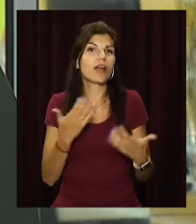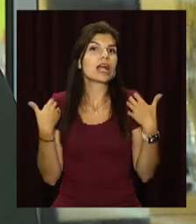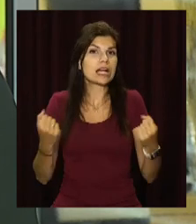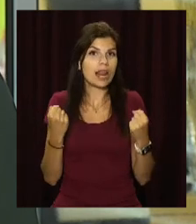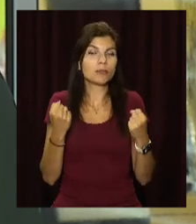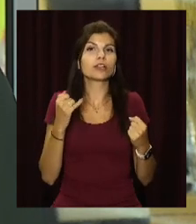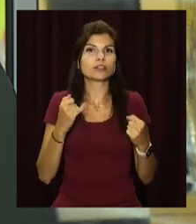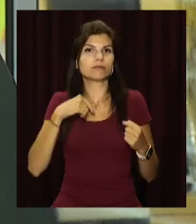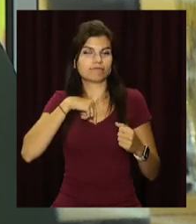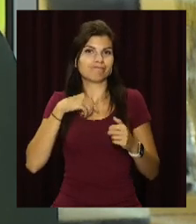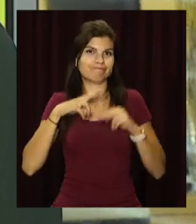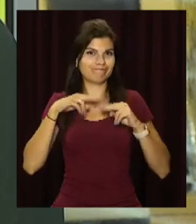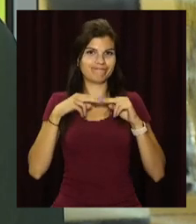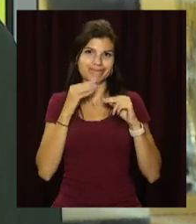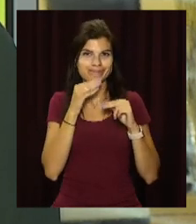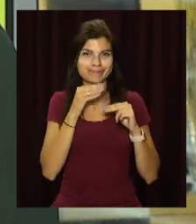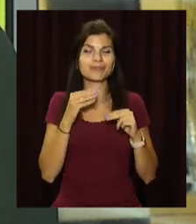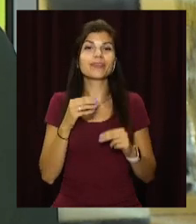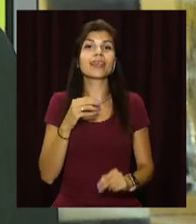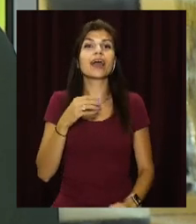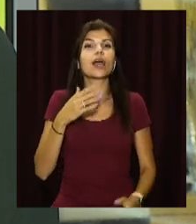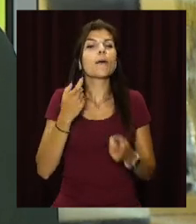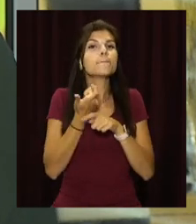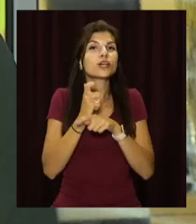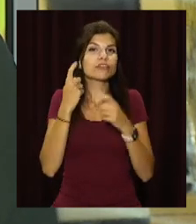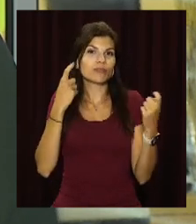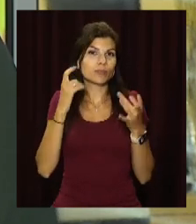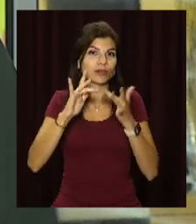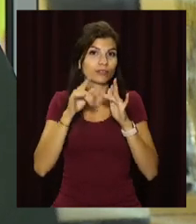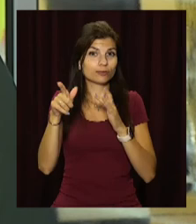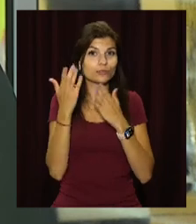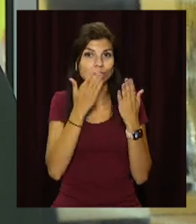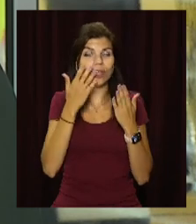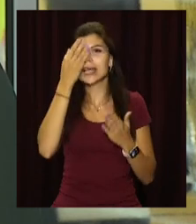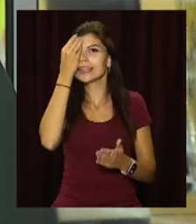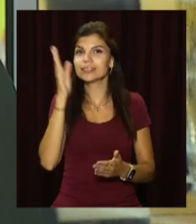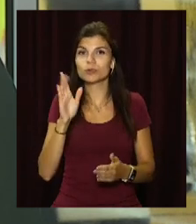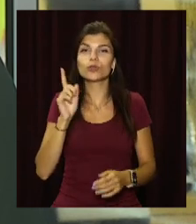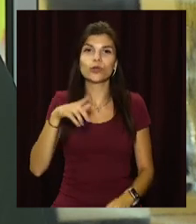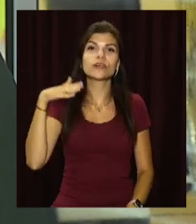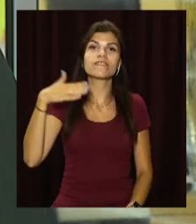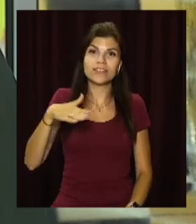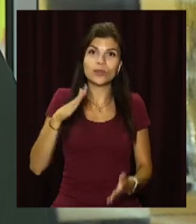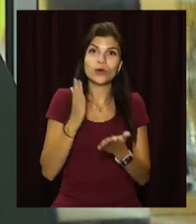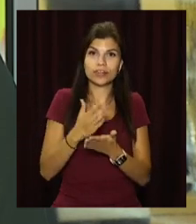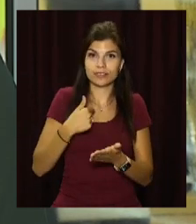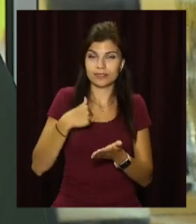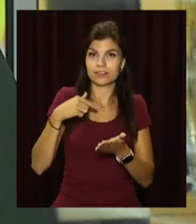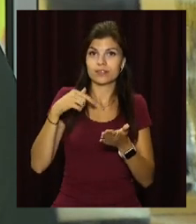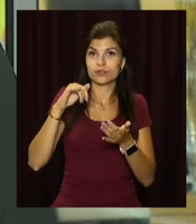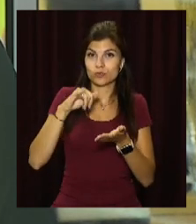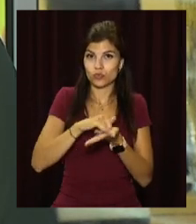та наснаги. Більше інформації читайте на нашому сайті opentv.media. Не забувайте про сюжети в соціальних мережах та